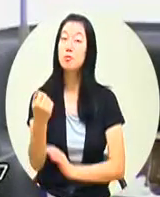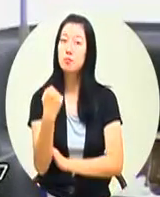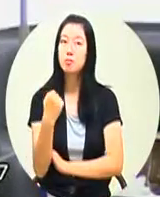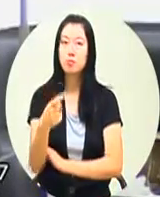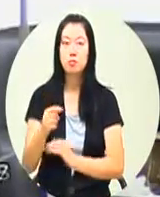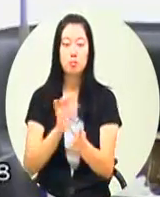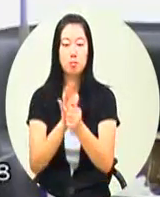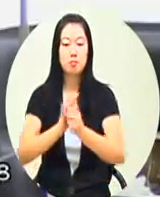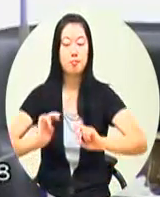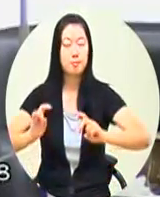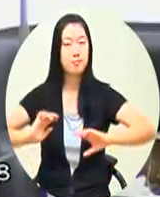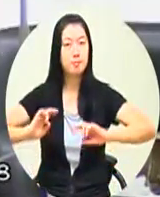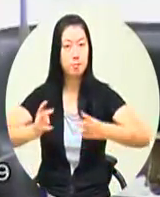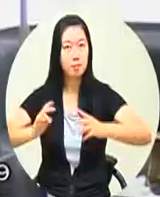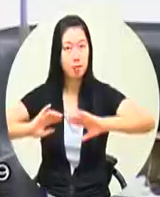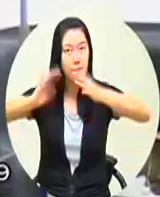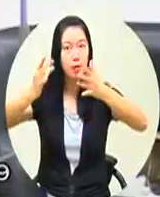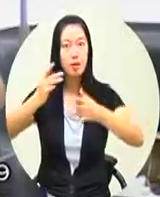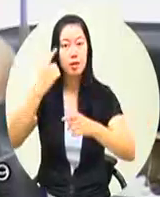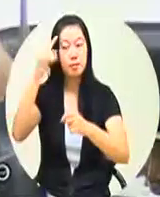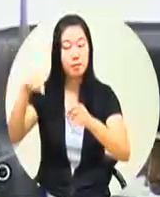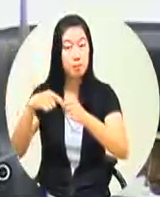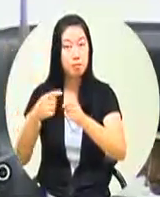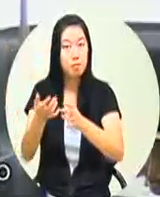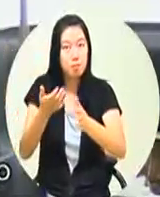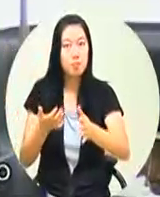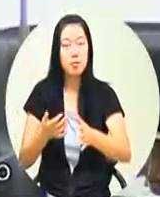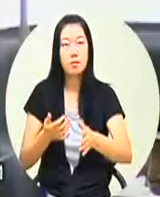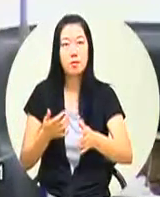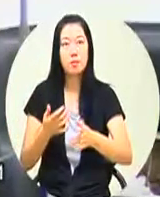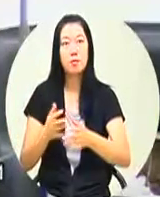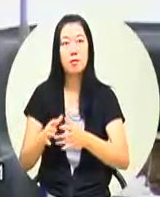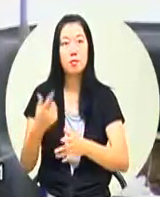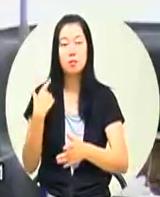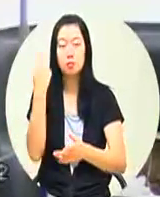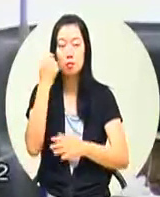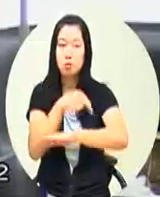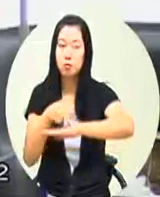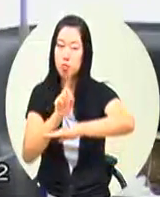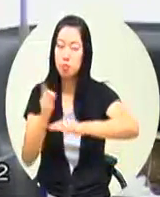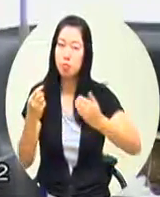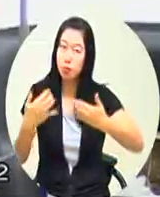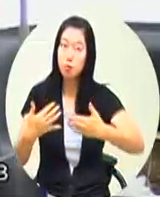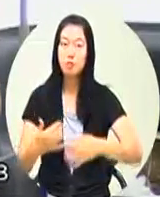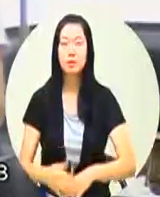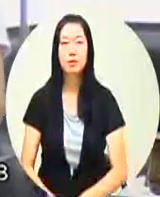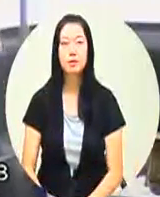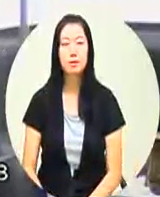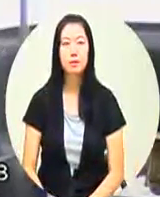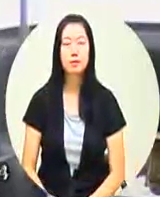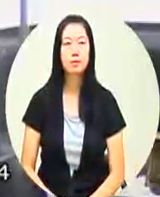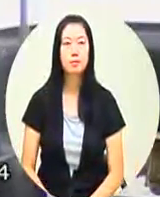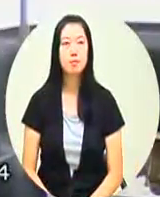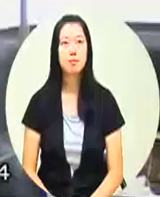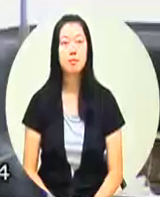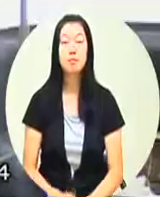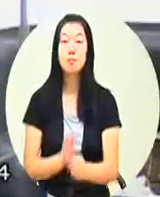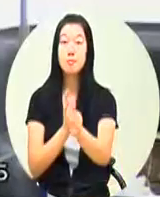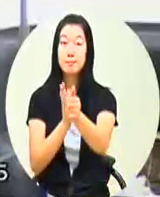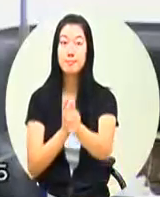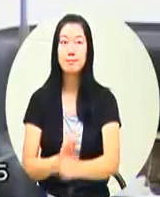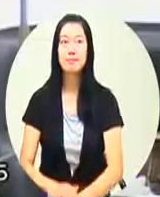改善啊，伫明年咧出进展啊。 好， 啊，看是设计的问题还是安怎啦？好，来请坐。那再来，我再请